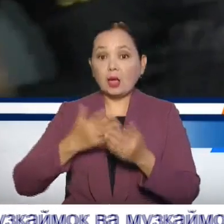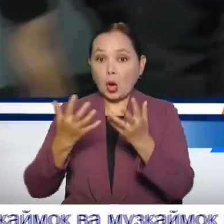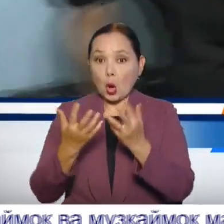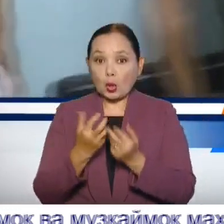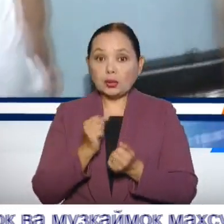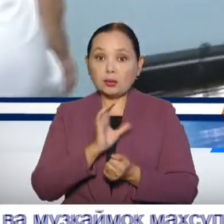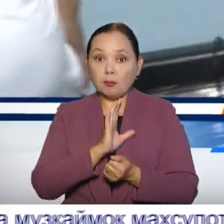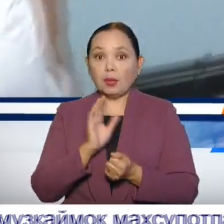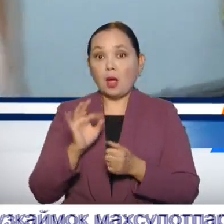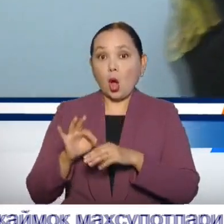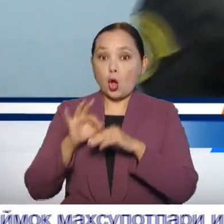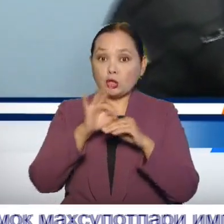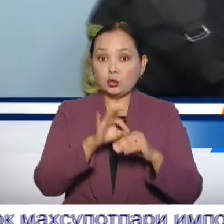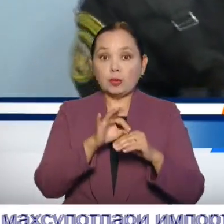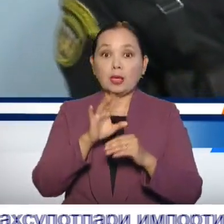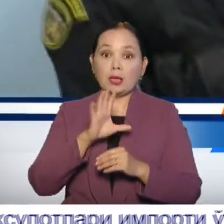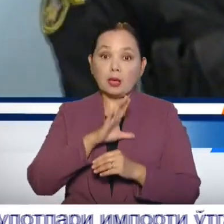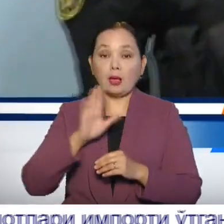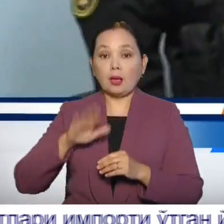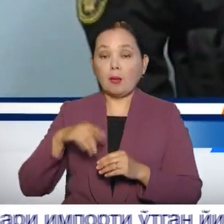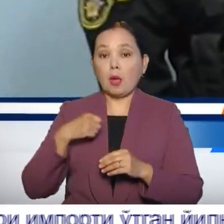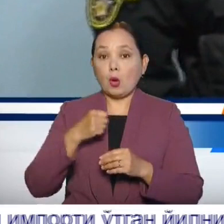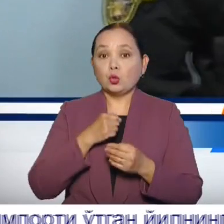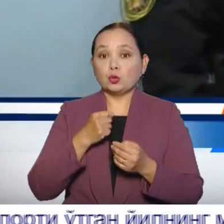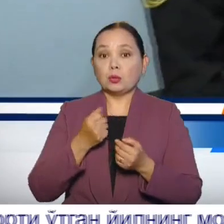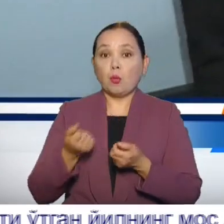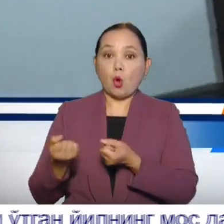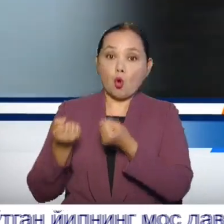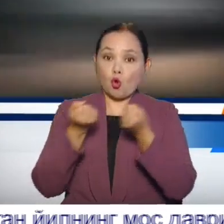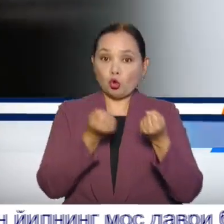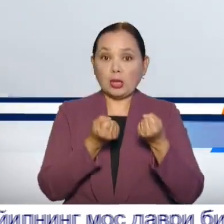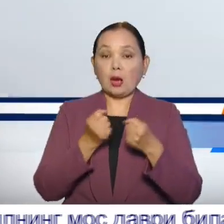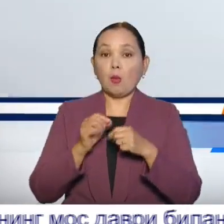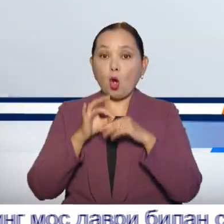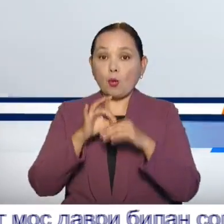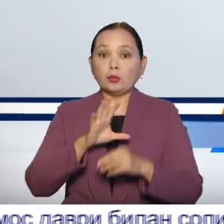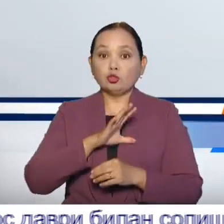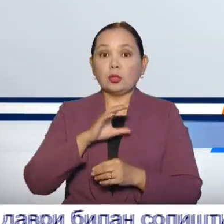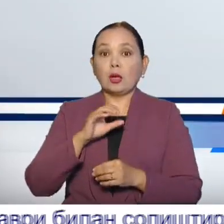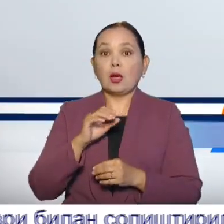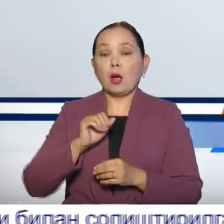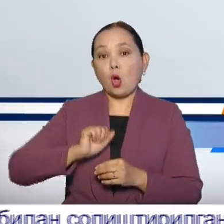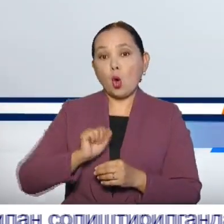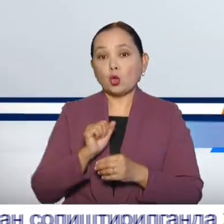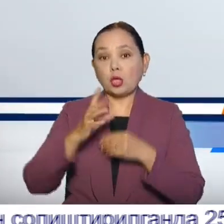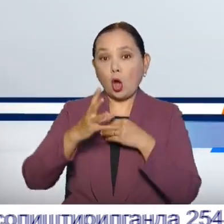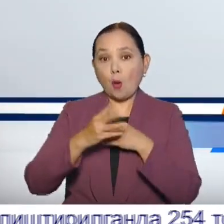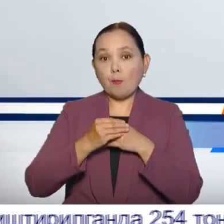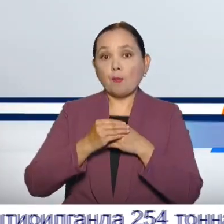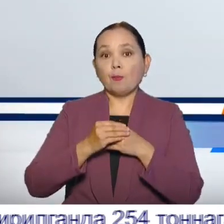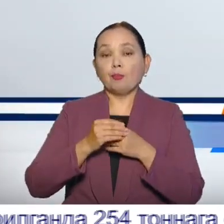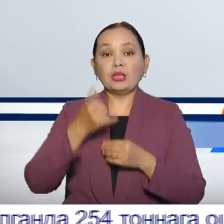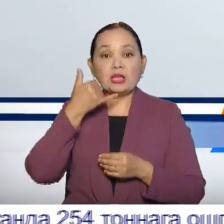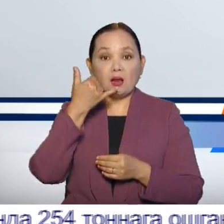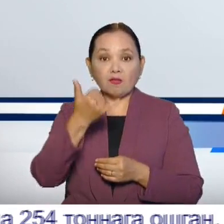dedi. Olib chiqamiz bo'ldan dedi. Keyin men o'zim ko'tarib olib, sraz olib chiqdim bo'ldan. Abdulatov o'rtog'imga